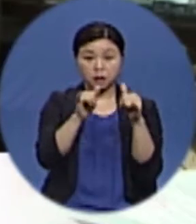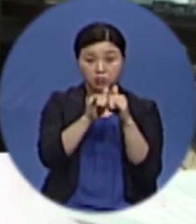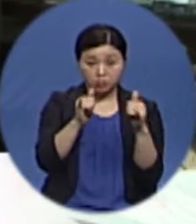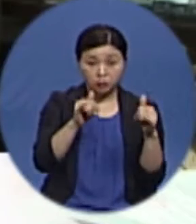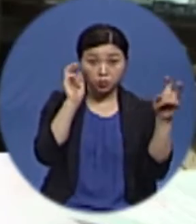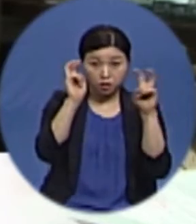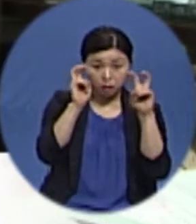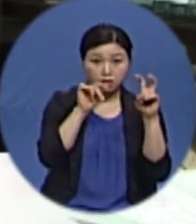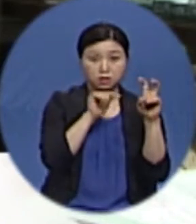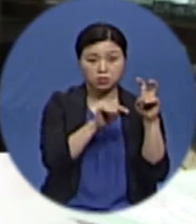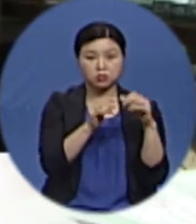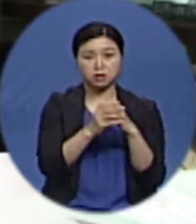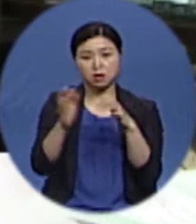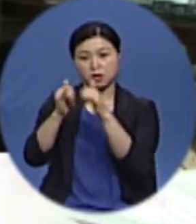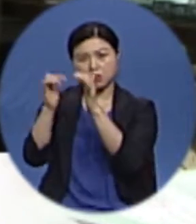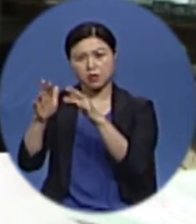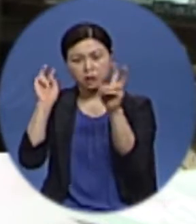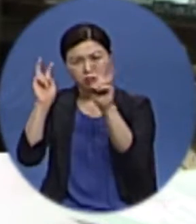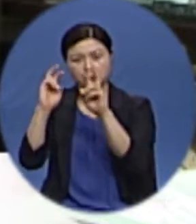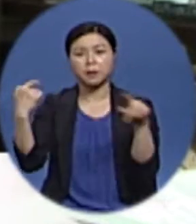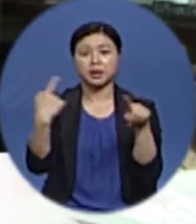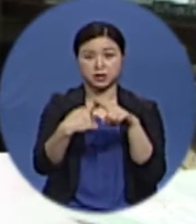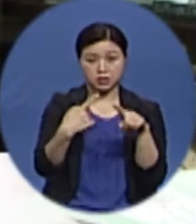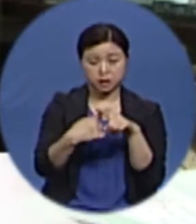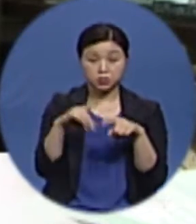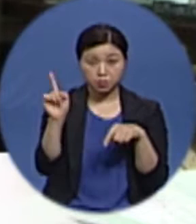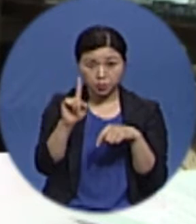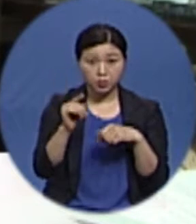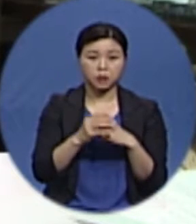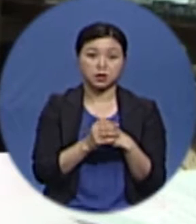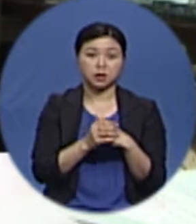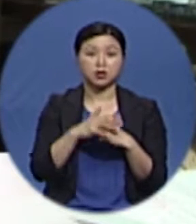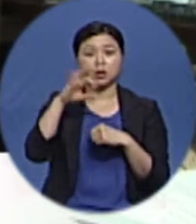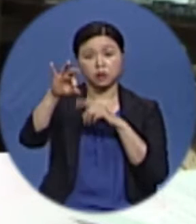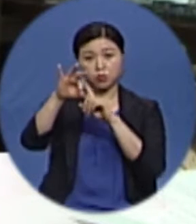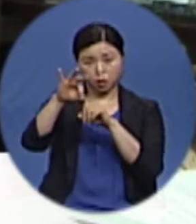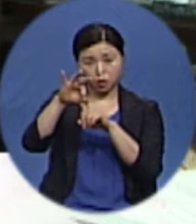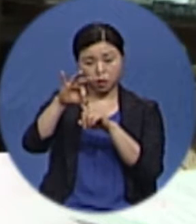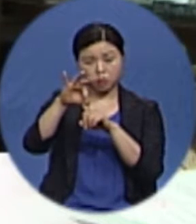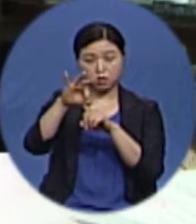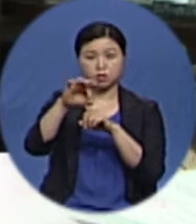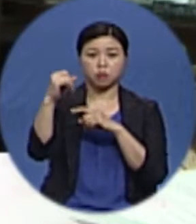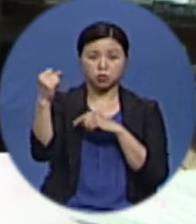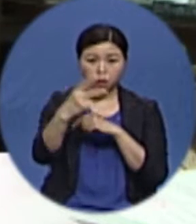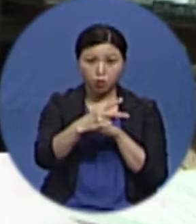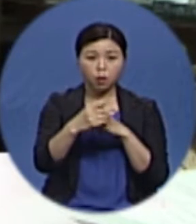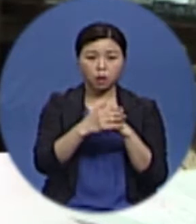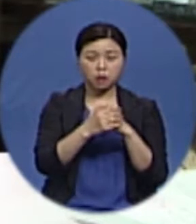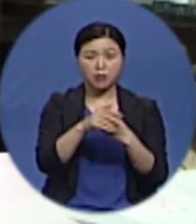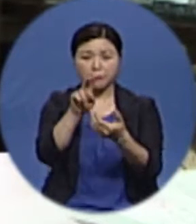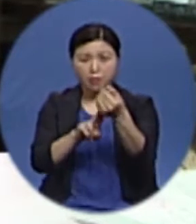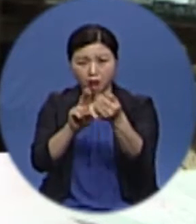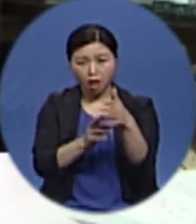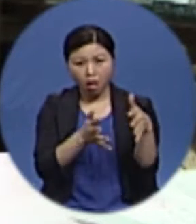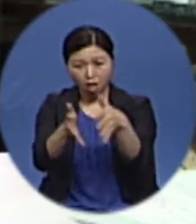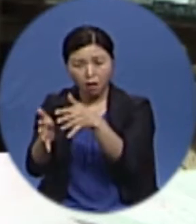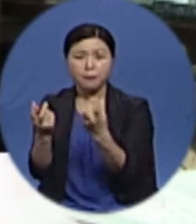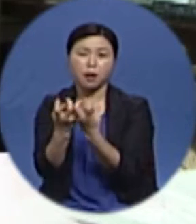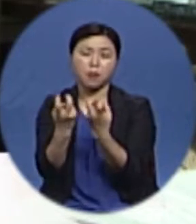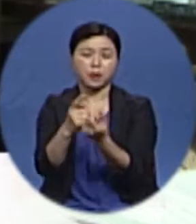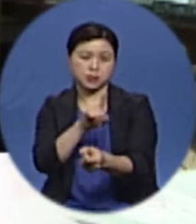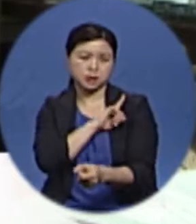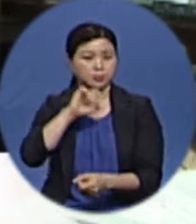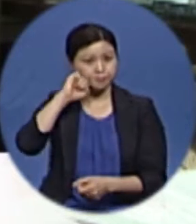뭐 비장애인 기업도 마찬가지로 역시 자금, 판로 이게 제일 어려움을 겪는 거니까